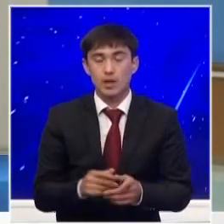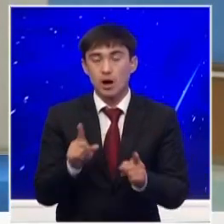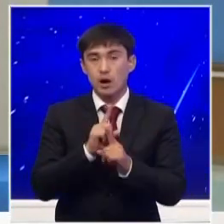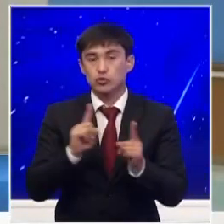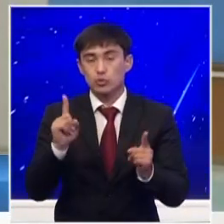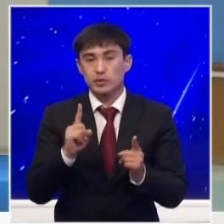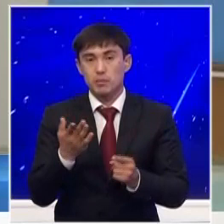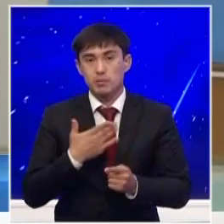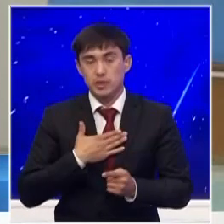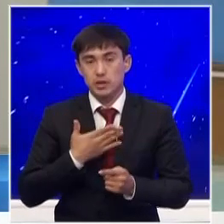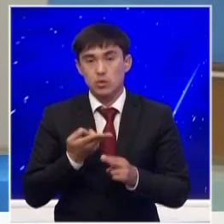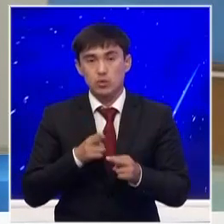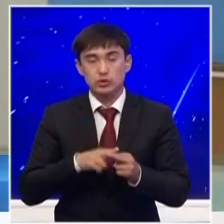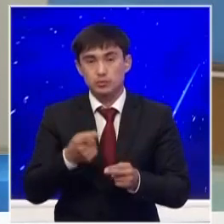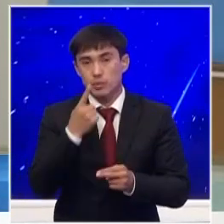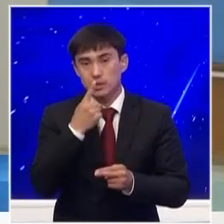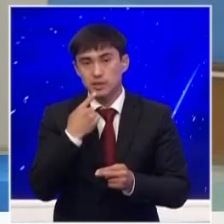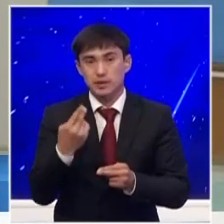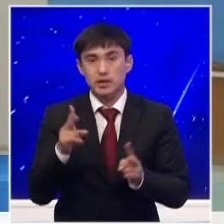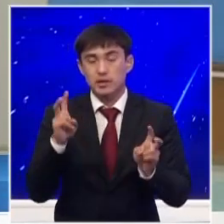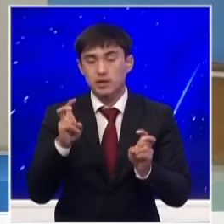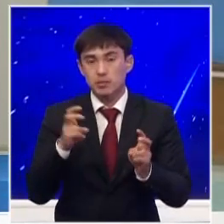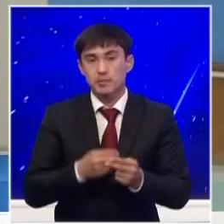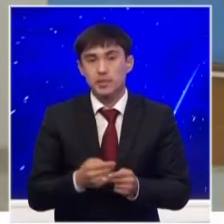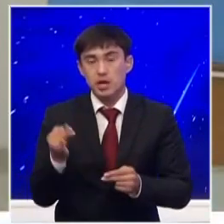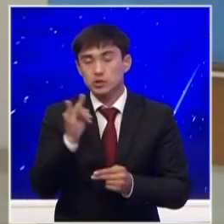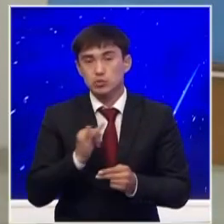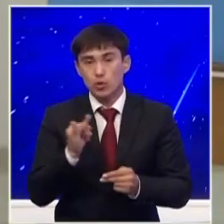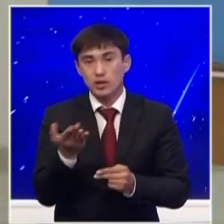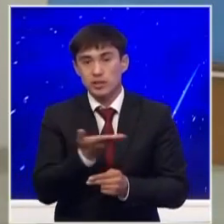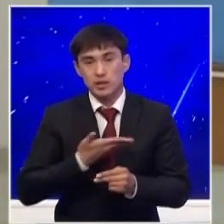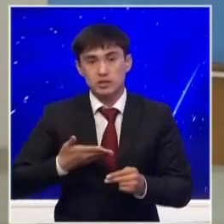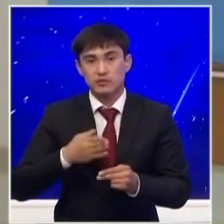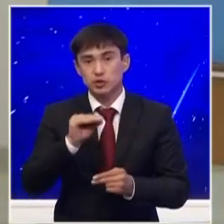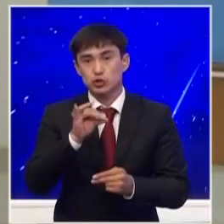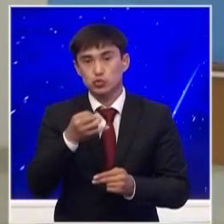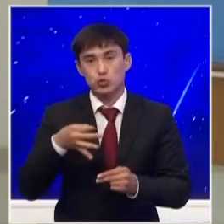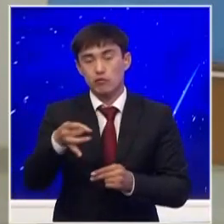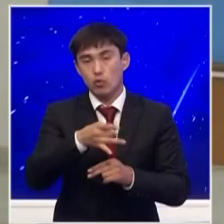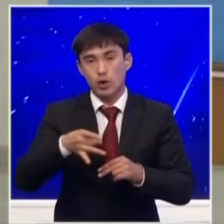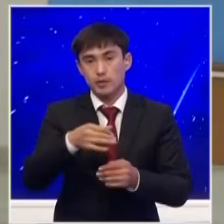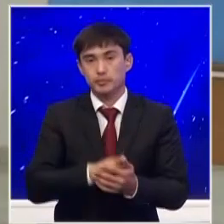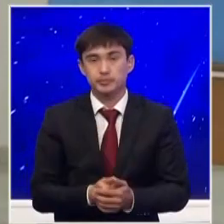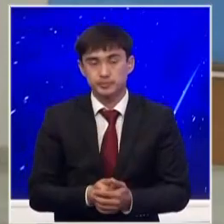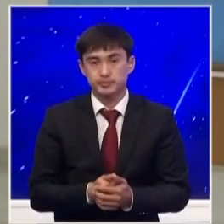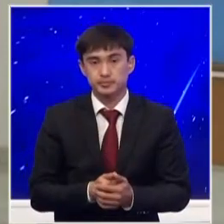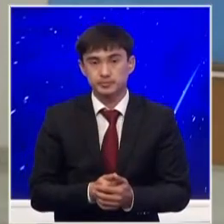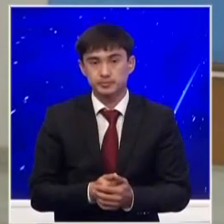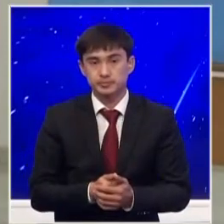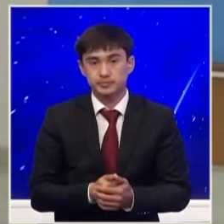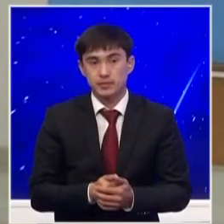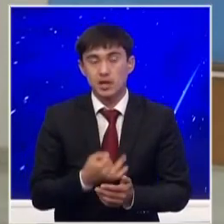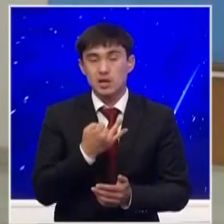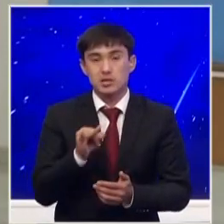Особенно мне очень близка тема история нашего Джетсуского края.